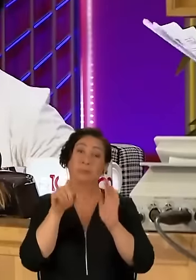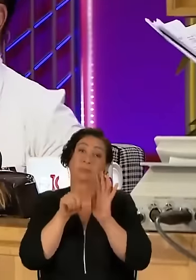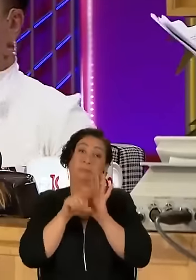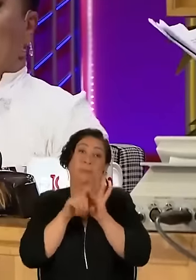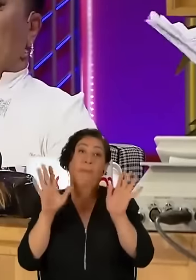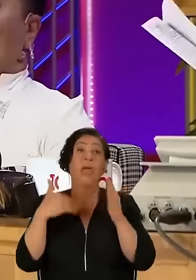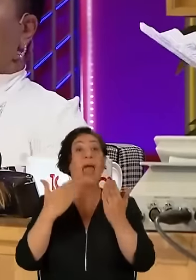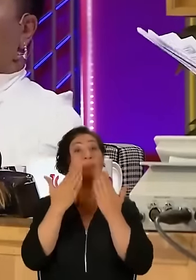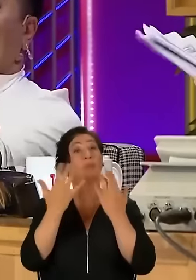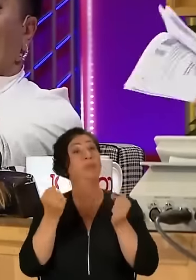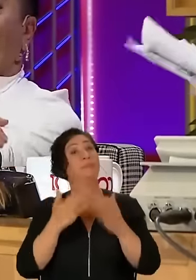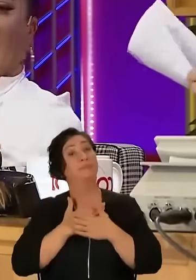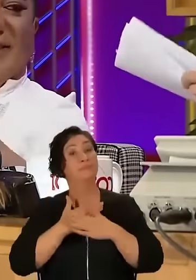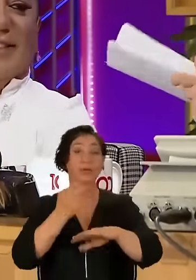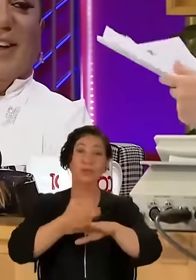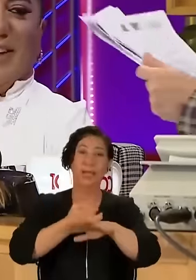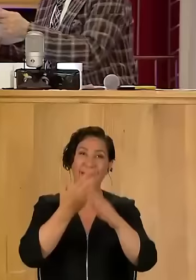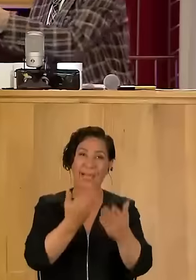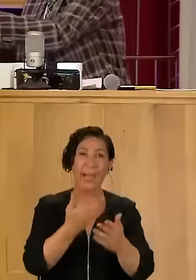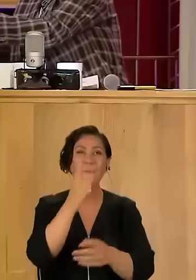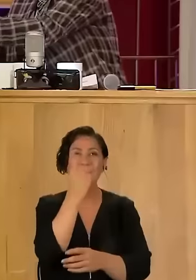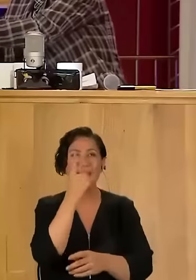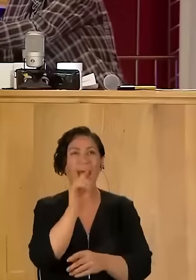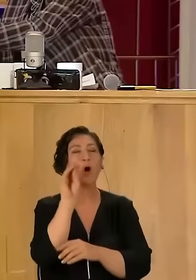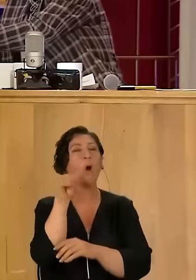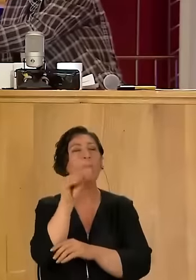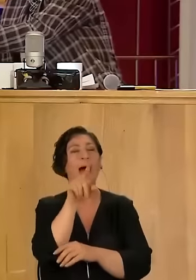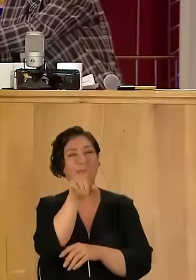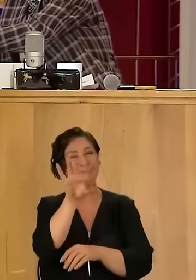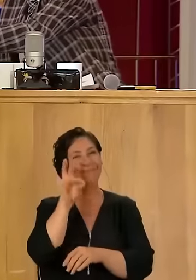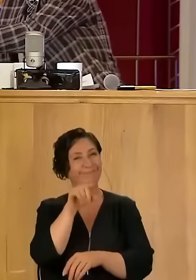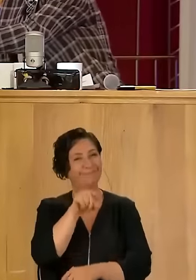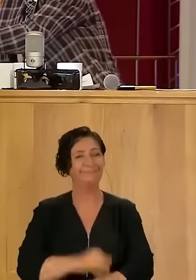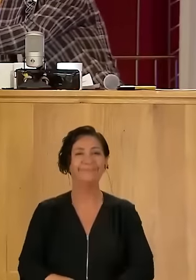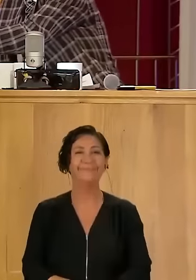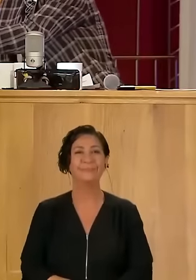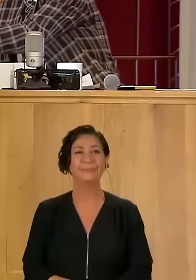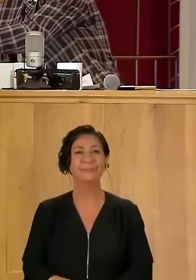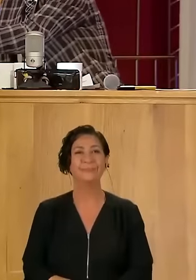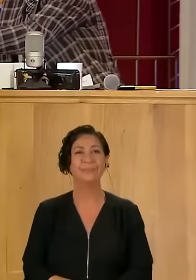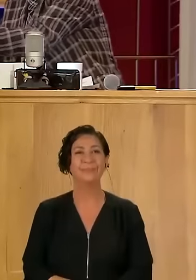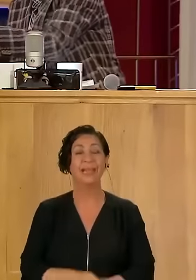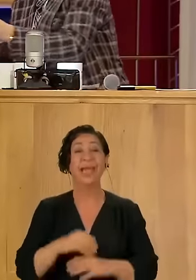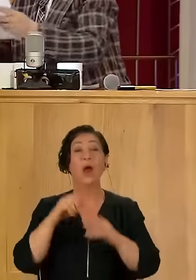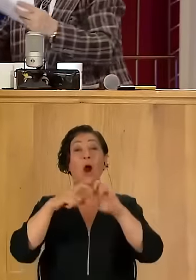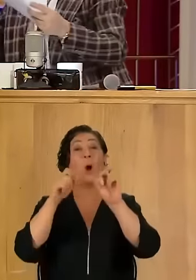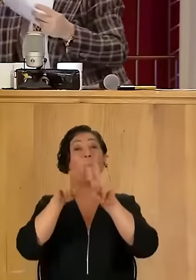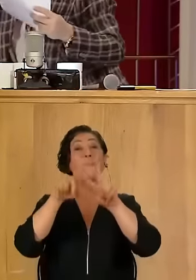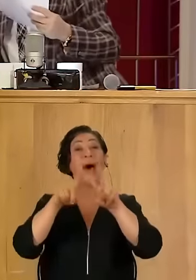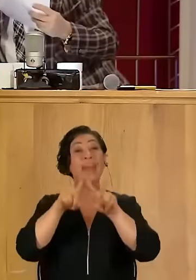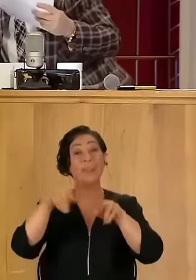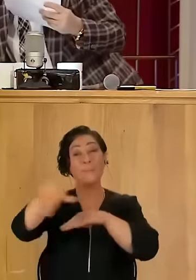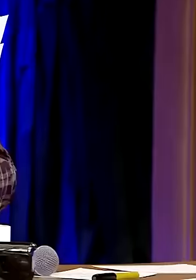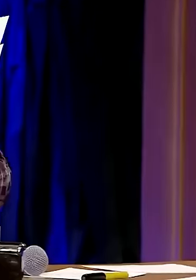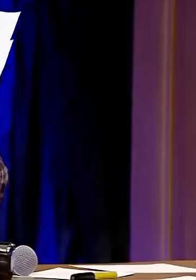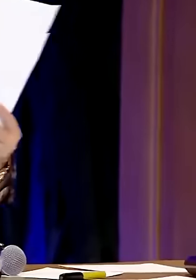Mükemmel. Eğitimlisin maşallah. Bir tane de Kobra Murat'a çektiriyoruz. Roman Mahallesi'nden geldi. Evet. Ver